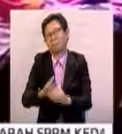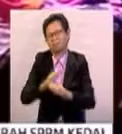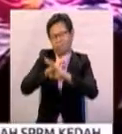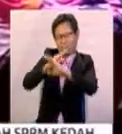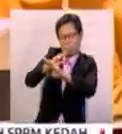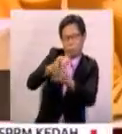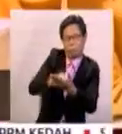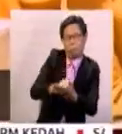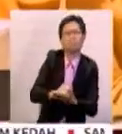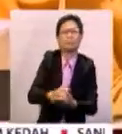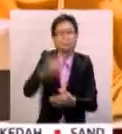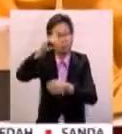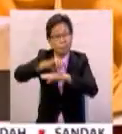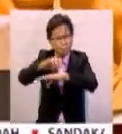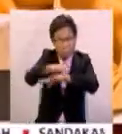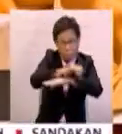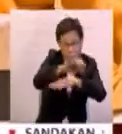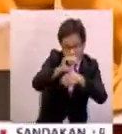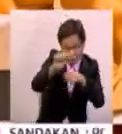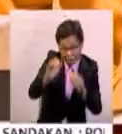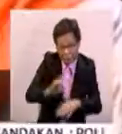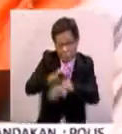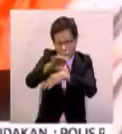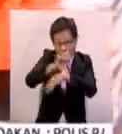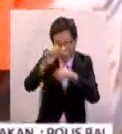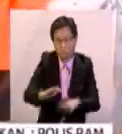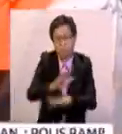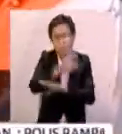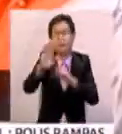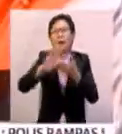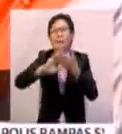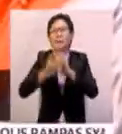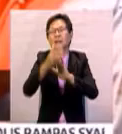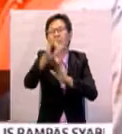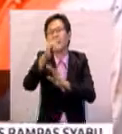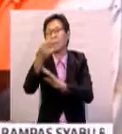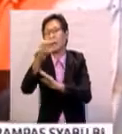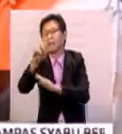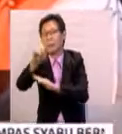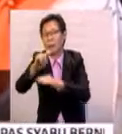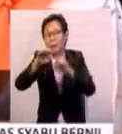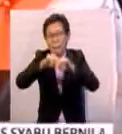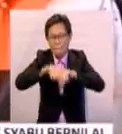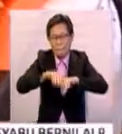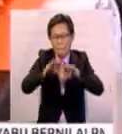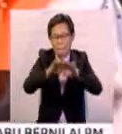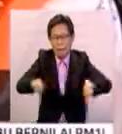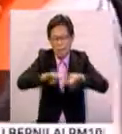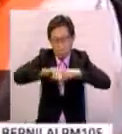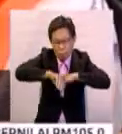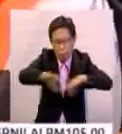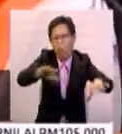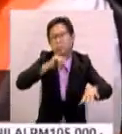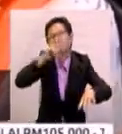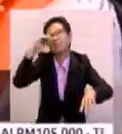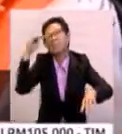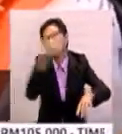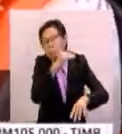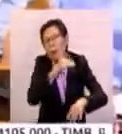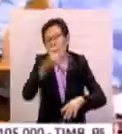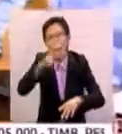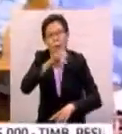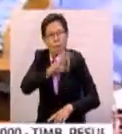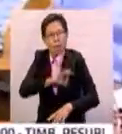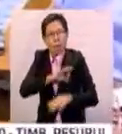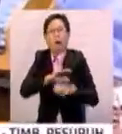Dalam pada itu, beliau turut mengingatkan penjawat awam tidak menjadi ejen penyebar berita tidak benar. Katanya mereka seharusnya